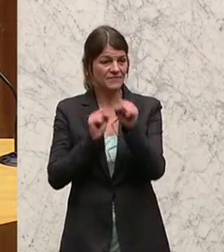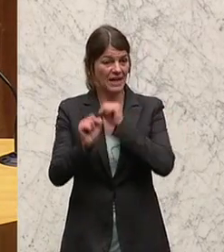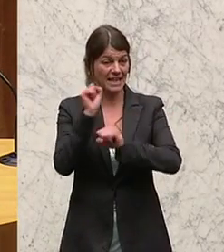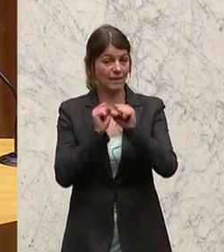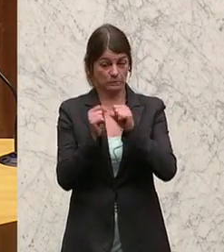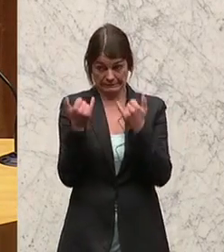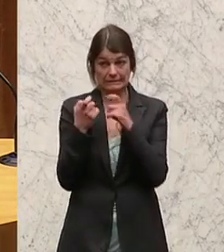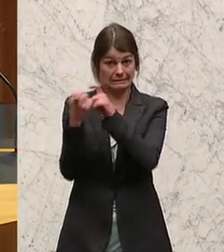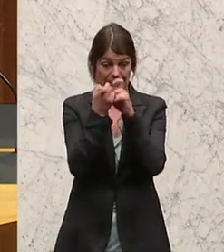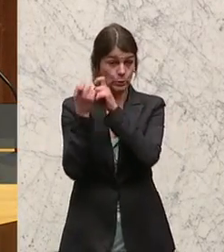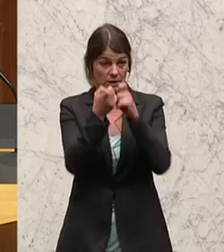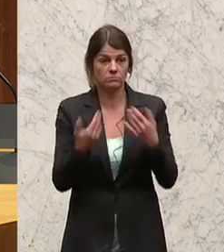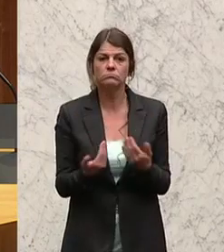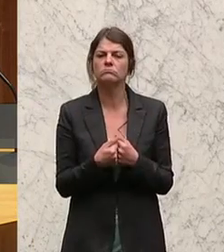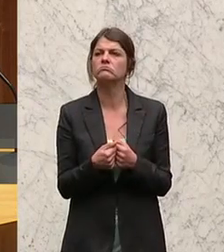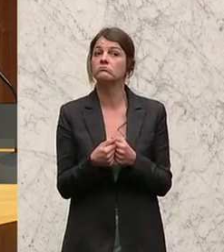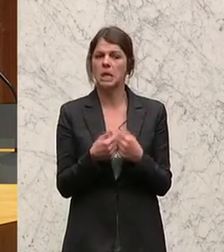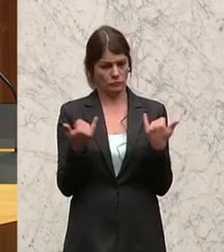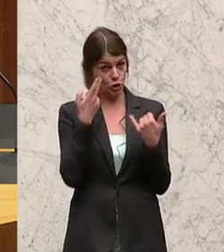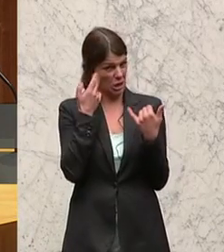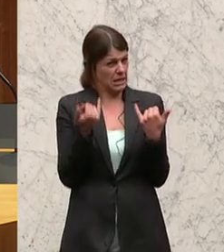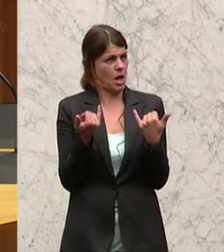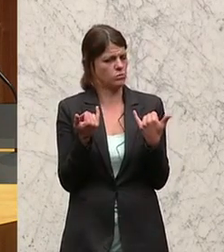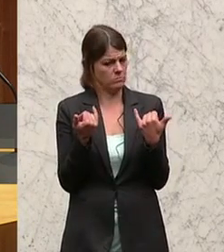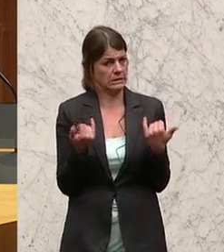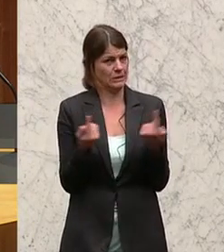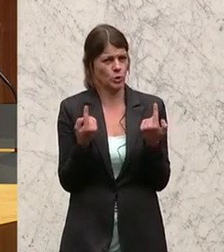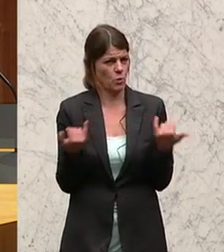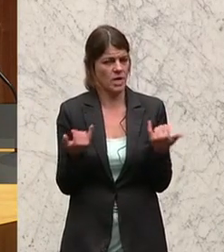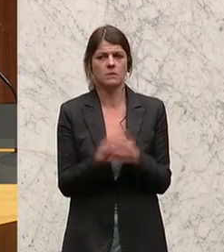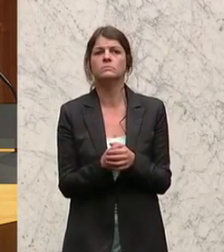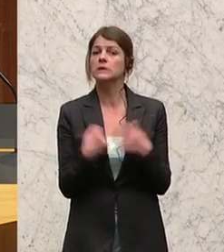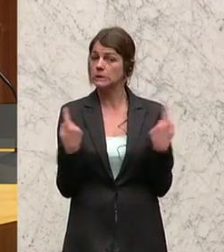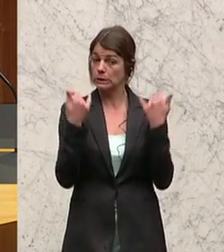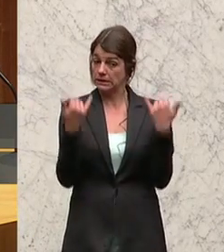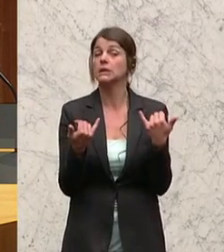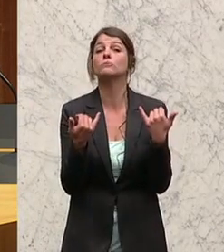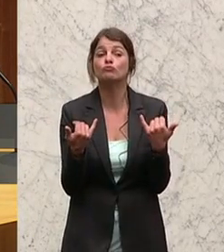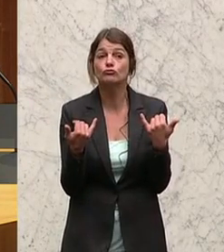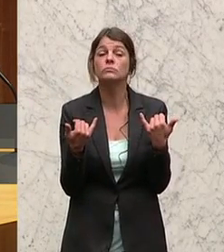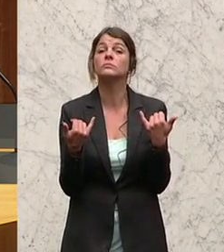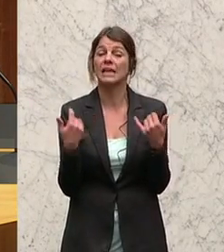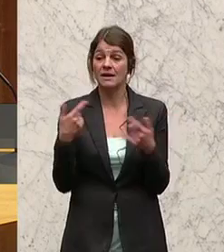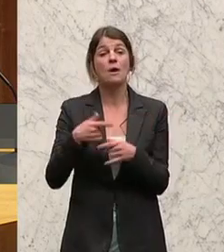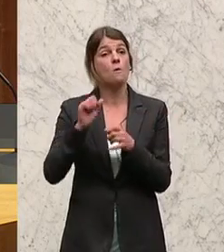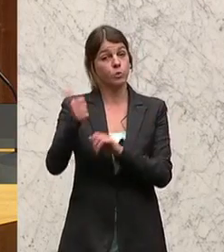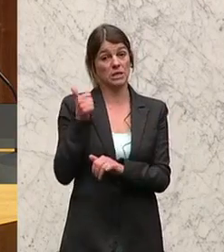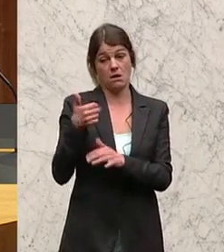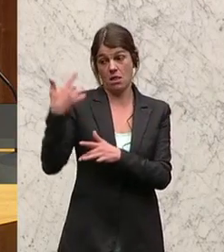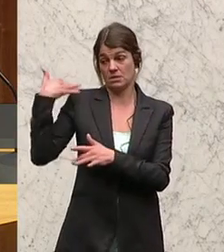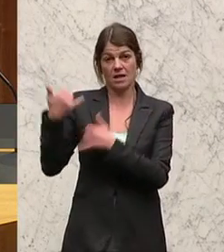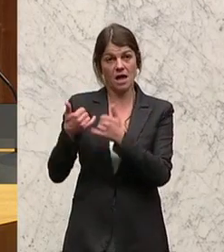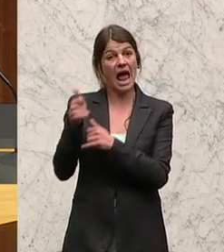zur Debatte. Was ist die Ausgangslage? Die Ausgangslage ist, dass das Bundesheer in den letzten Jahren ein Drittel